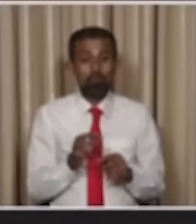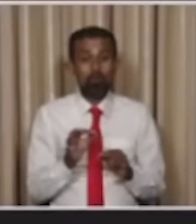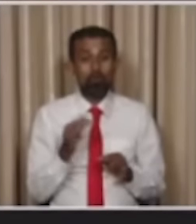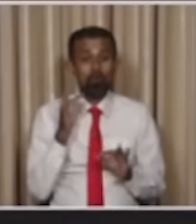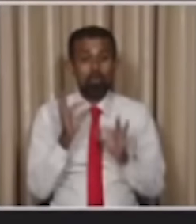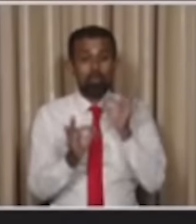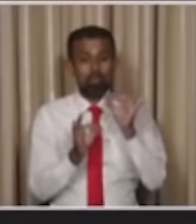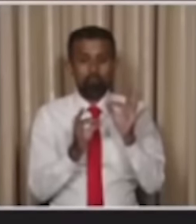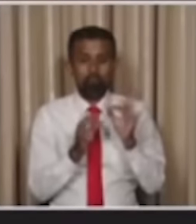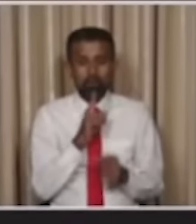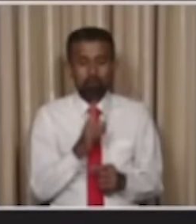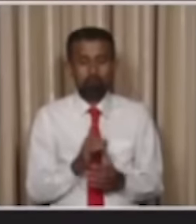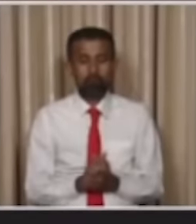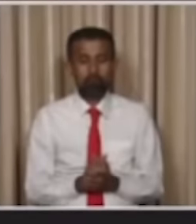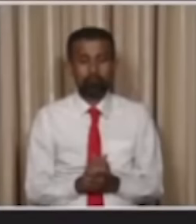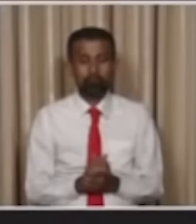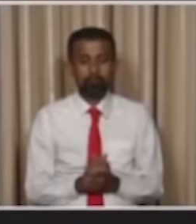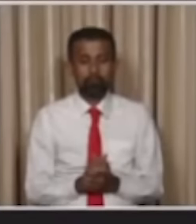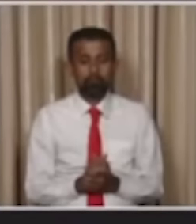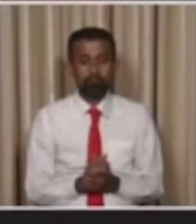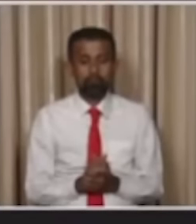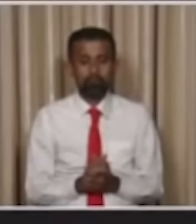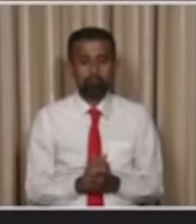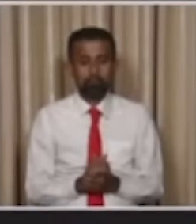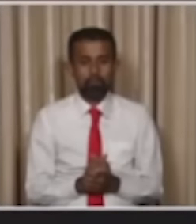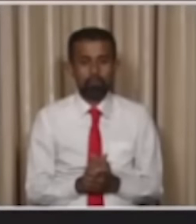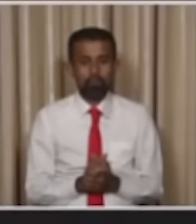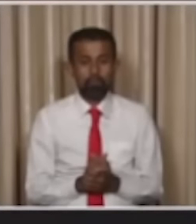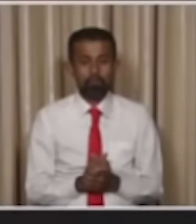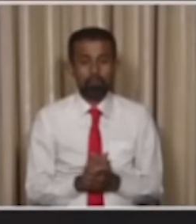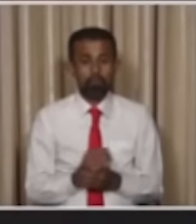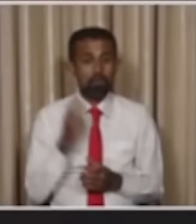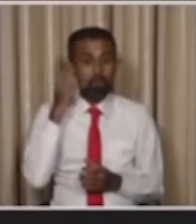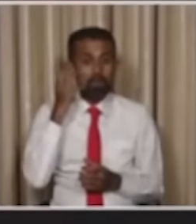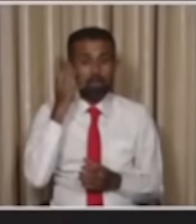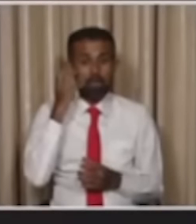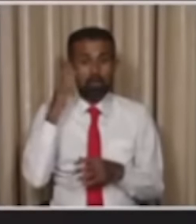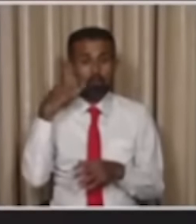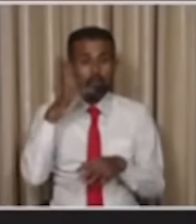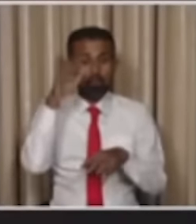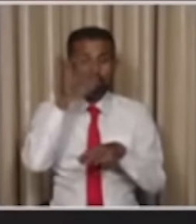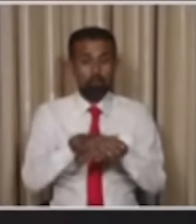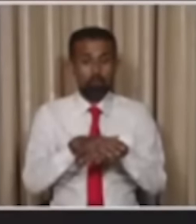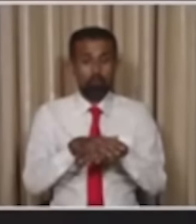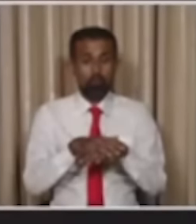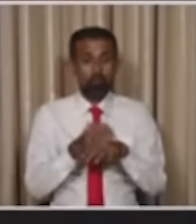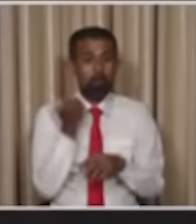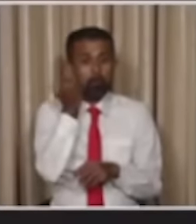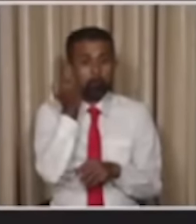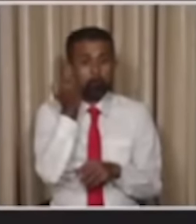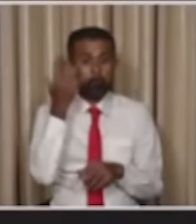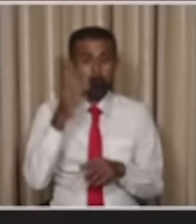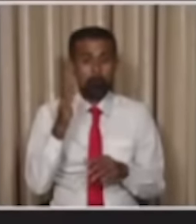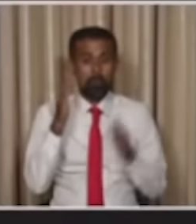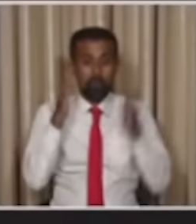කිව්වොත්, අර මේ දෙල්කොලයක් උඩට බෙලිගෙඩියක් වැටිච්ච වෙලේ හාව කලබල වෙලා දිව්වේ